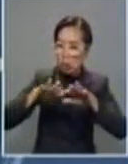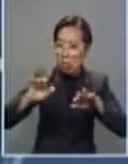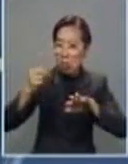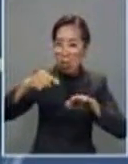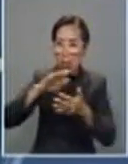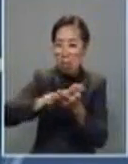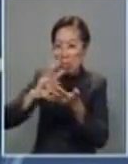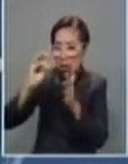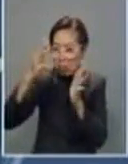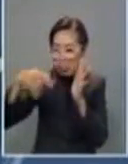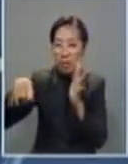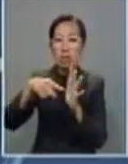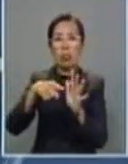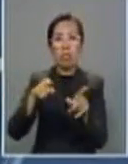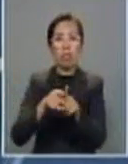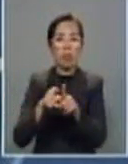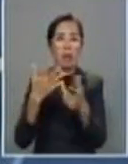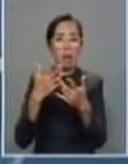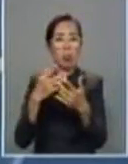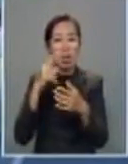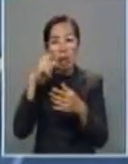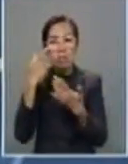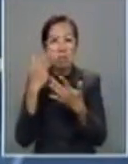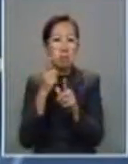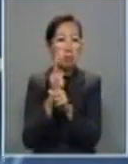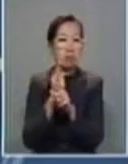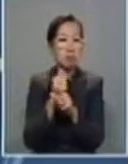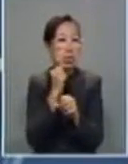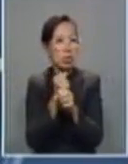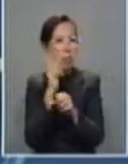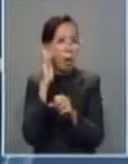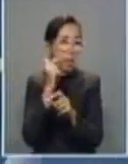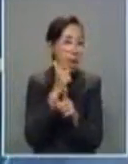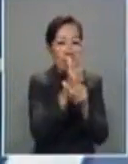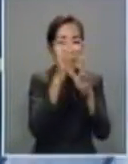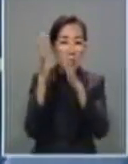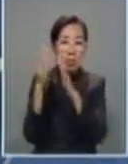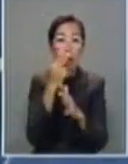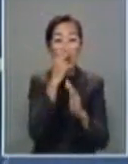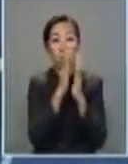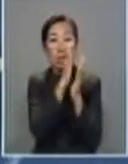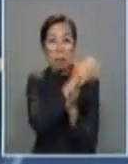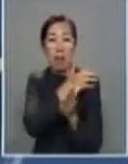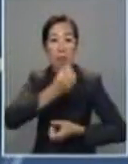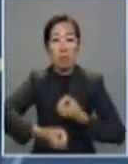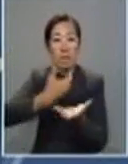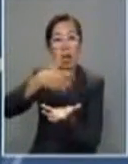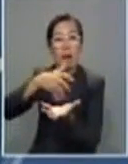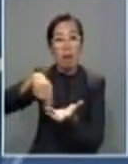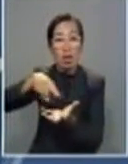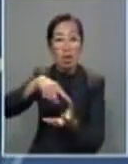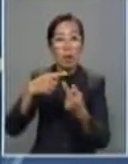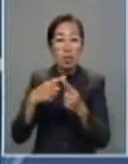ว่าความกตัญญูกตเวทีมันเบาบางลงไปอ่ะ จริงค่ะ ท่านมองในมุมของพระนะลองฟังเสียงท่านดูนะฮะท่านก็บอกแต่ท่